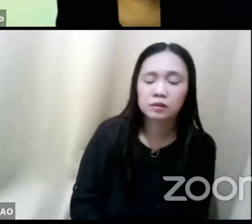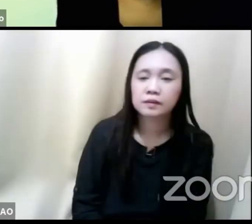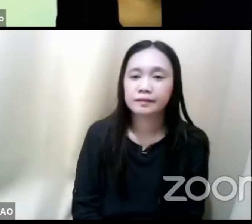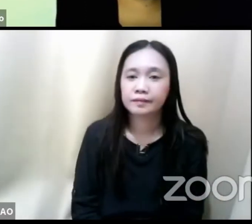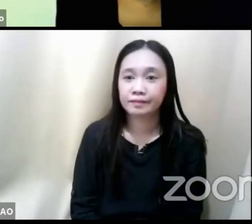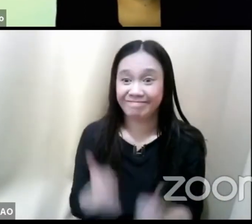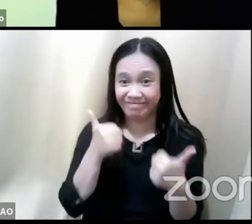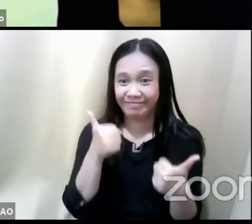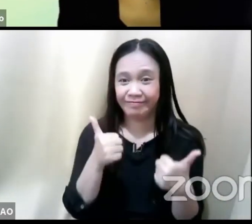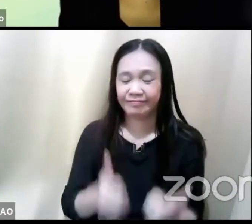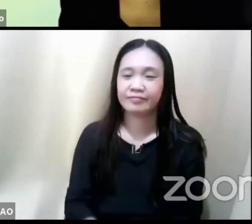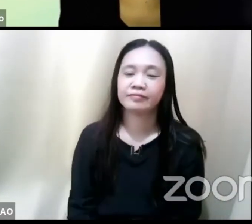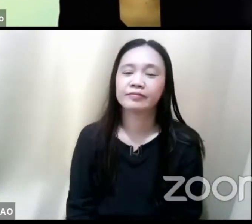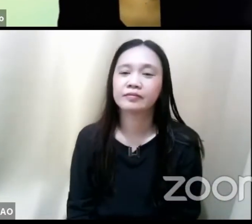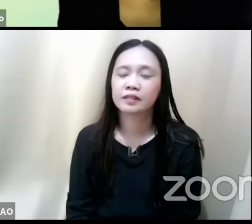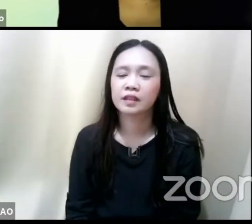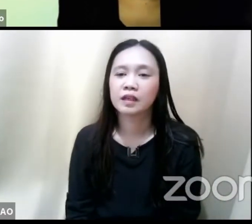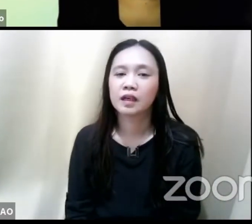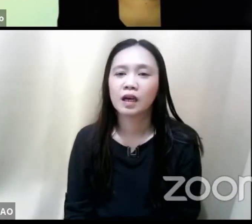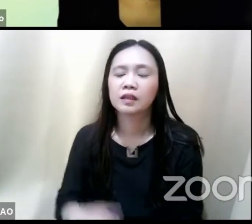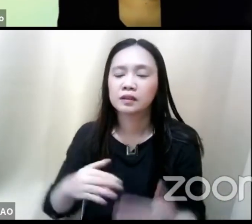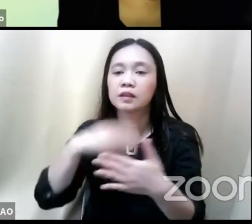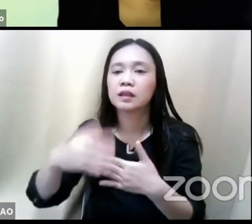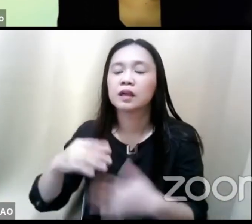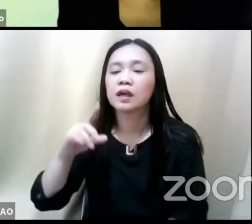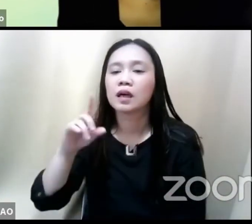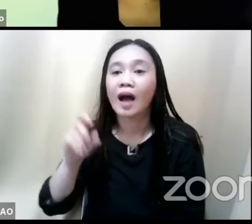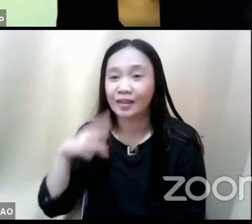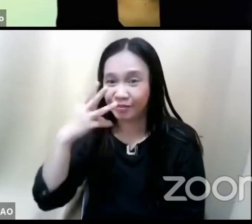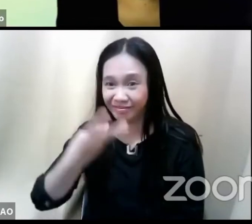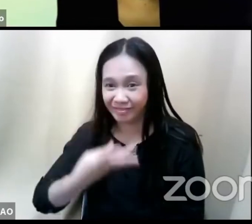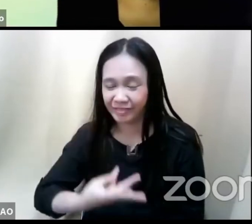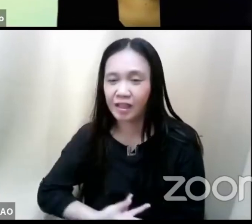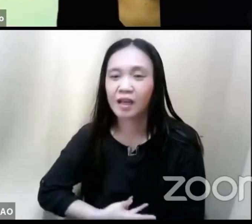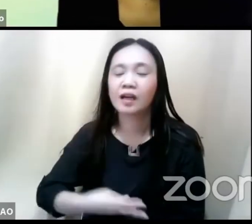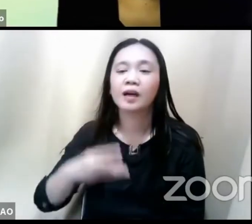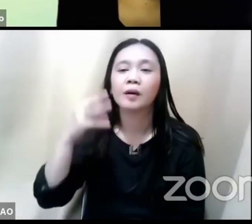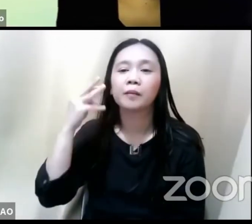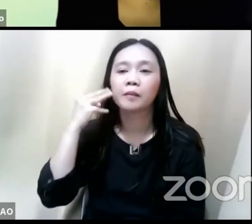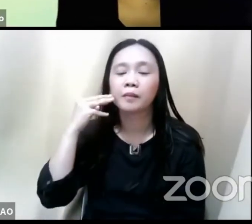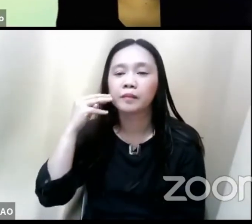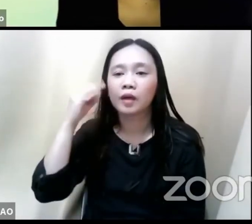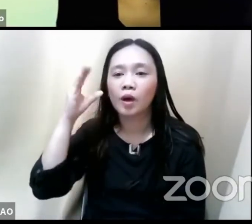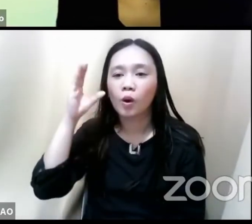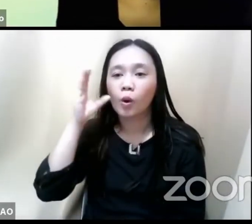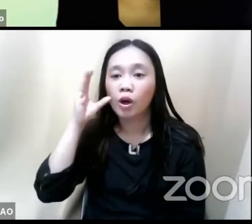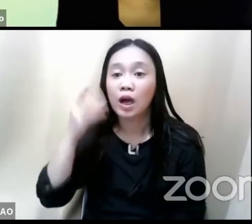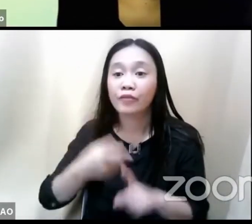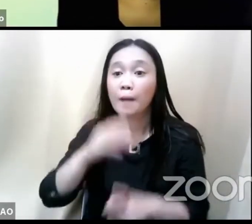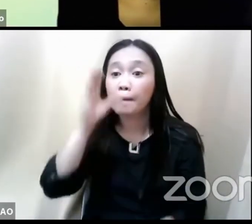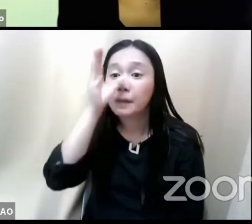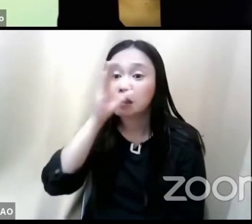Okay, ano daw sabi ni Ma'am Cora Clarin, no? Welcome Ma'am Cora Clarin, no, from Cordova, Cebu.